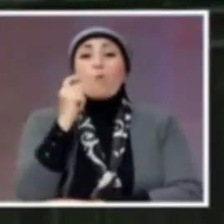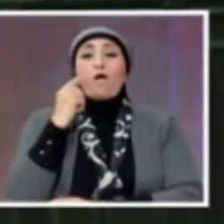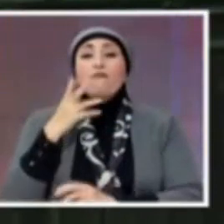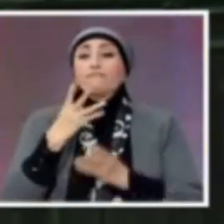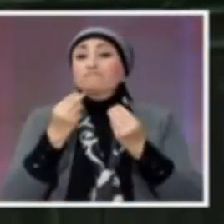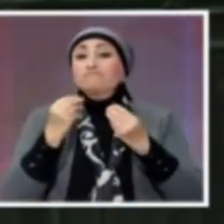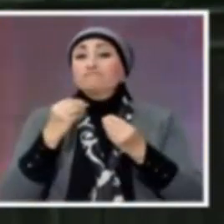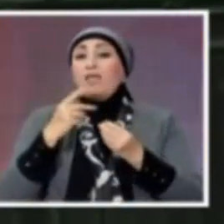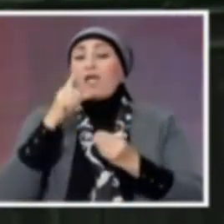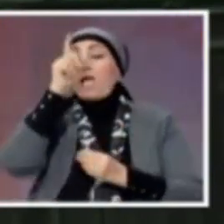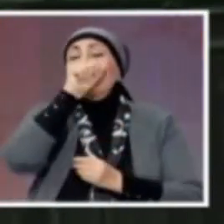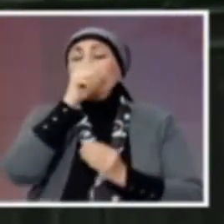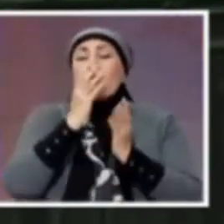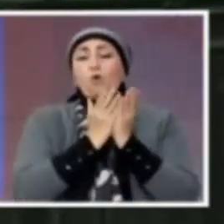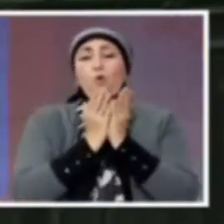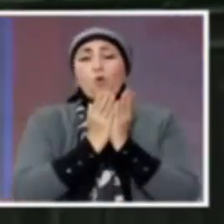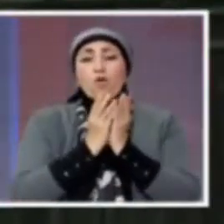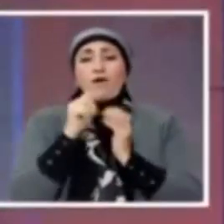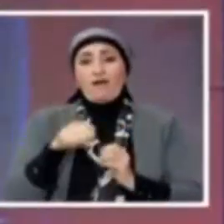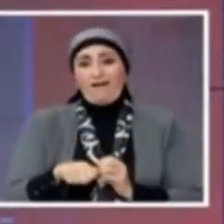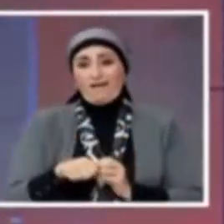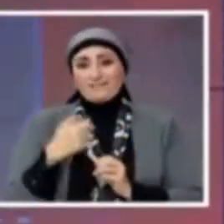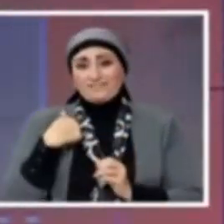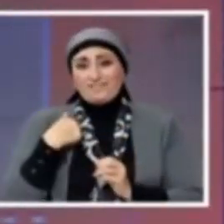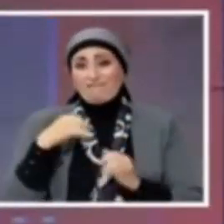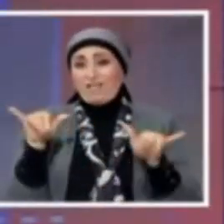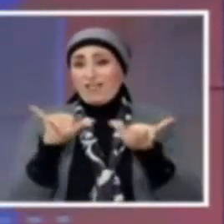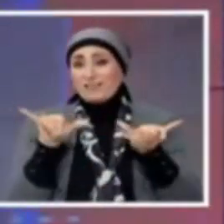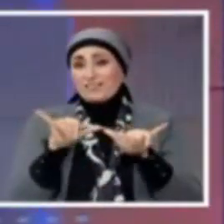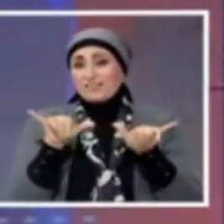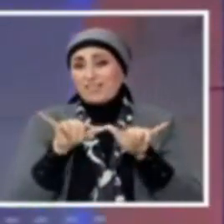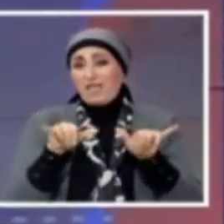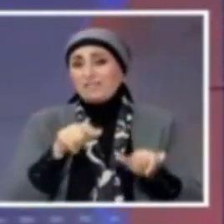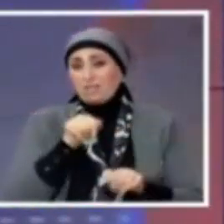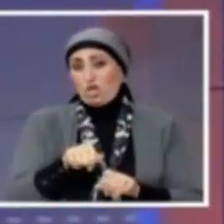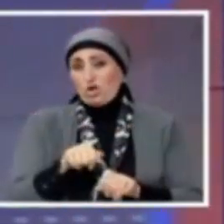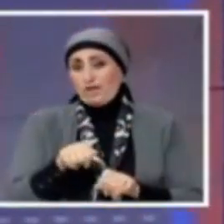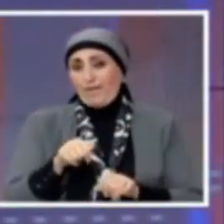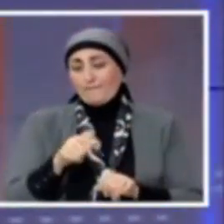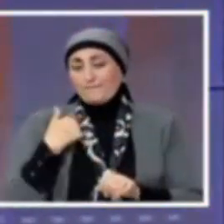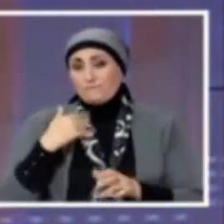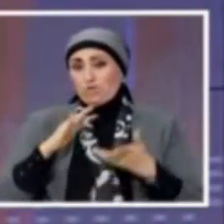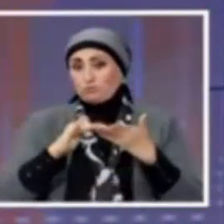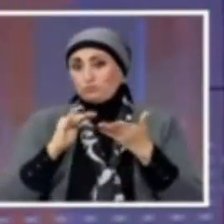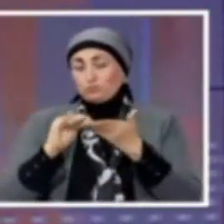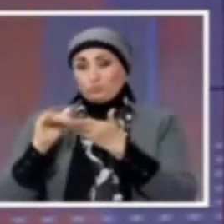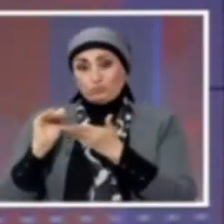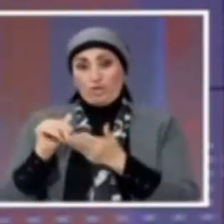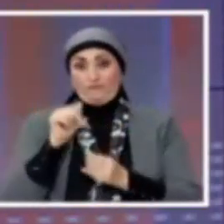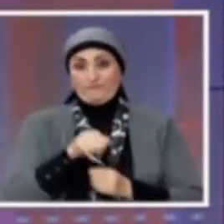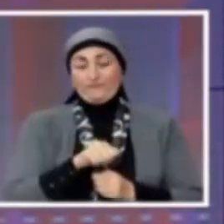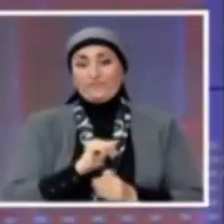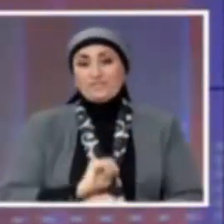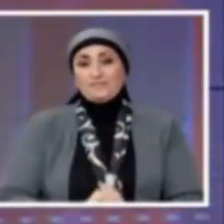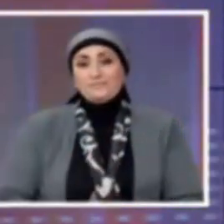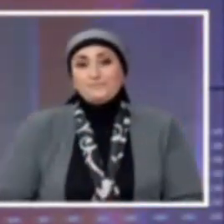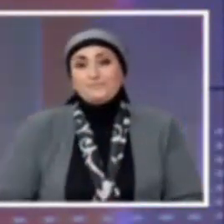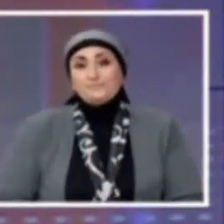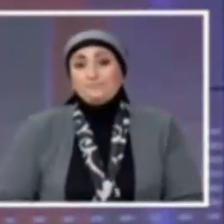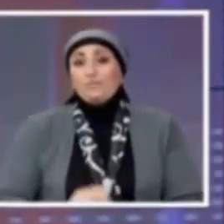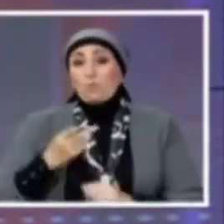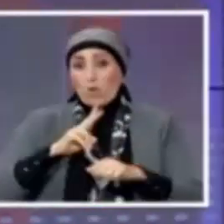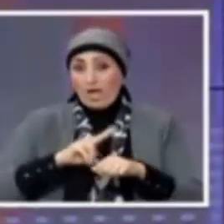باقة من التلاوات القرآنية والابتهالات الدينية على منصتها الدعوية وبوابتها